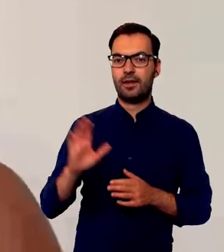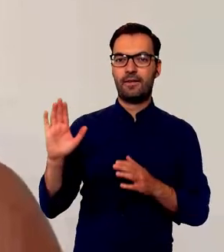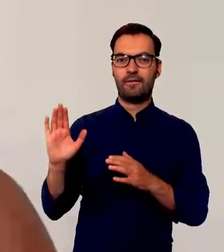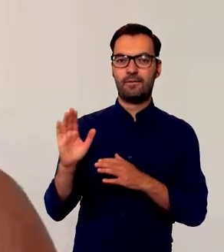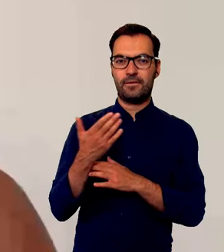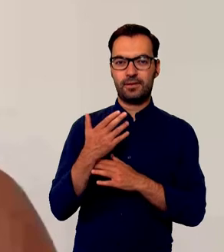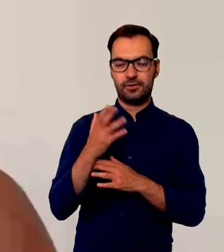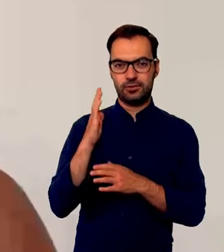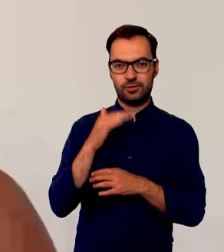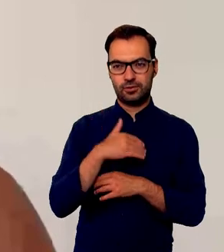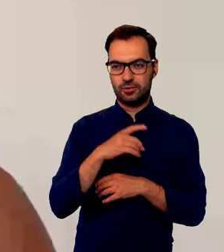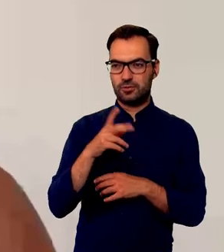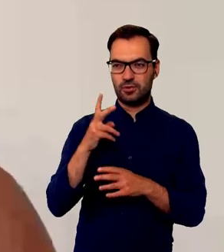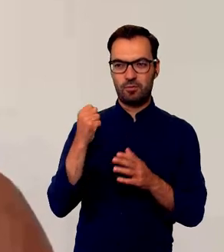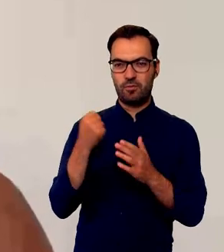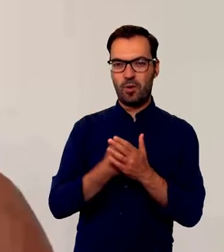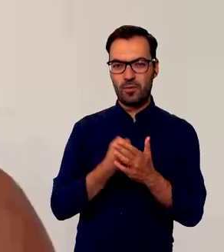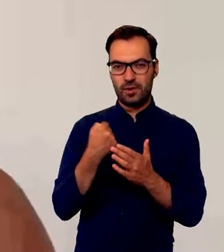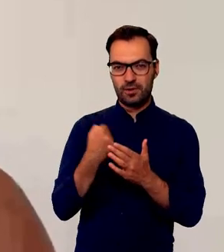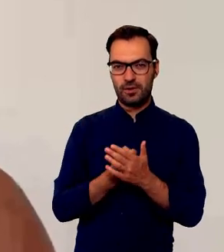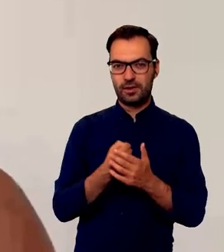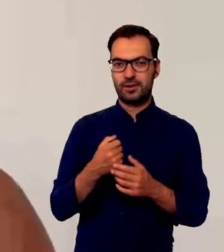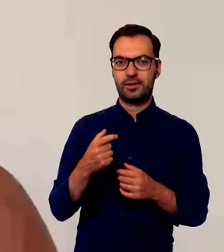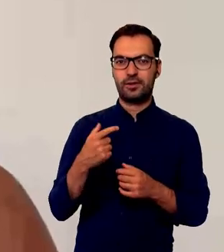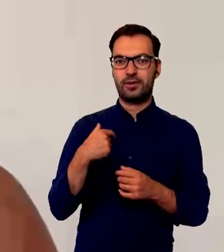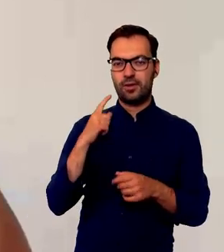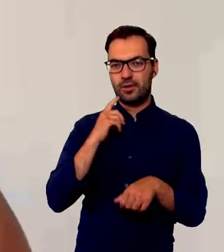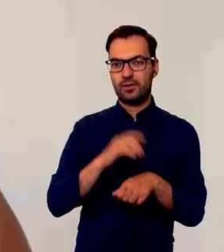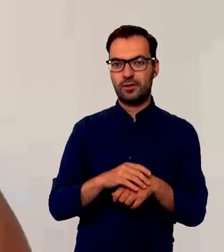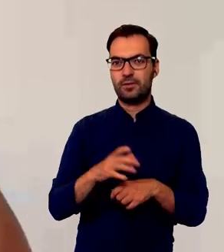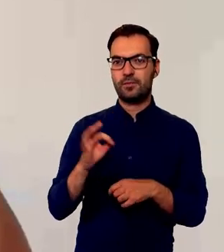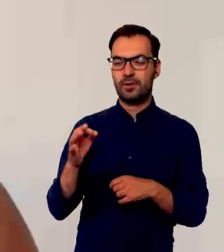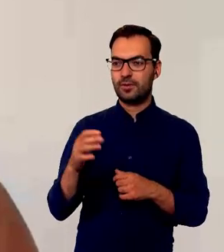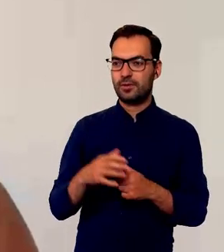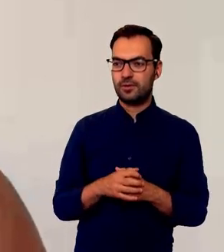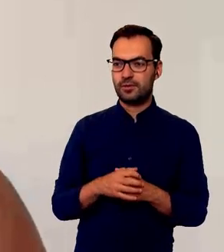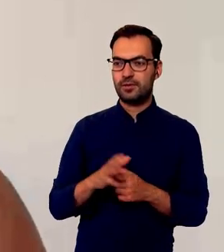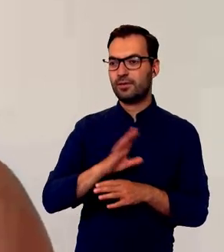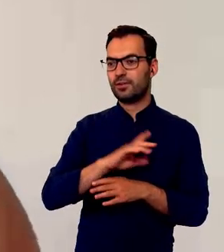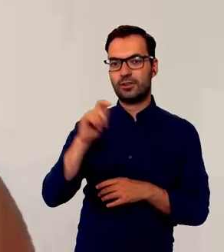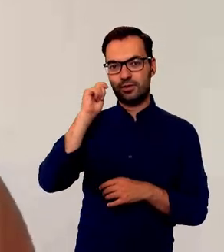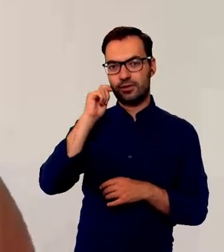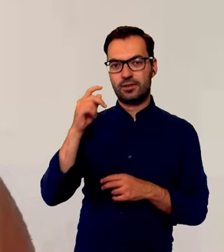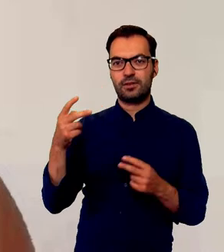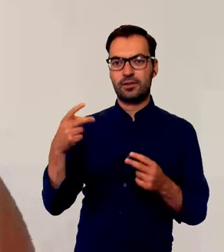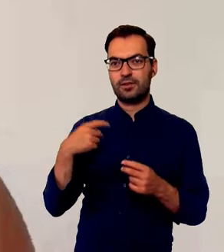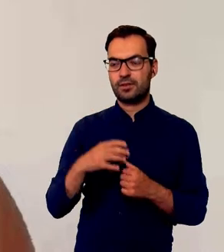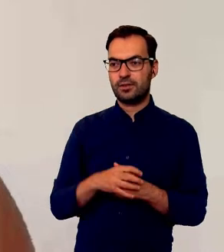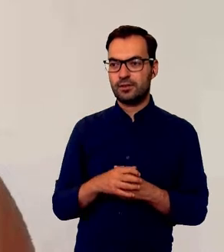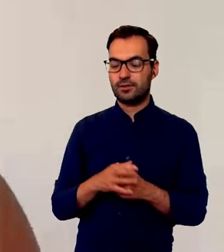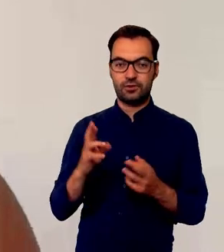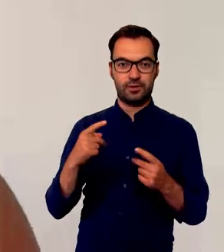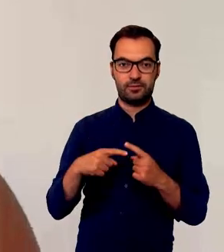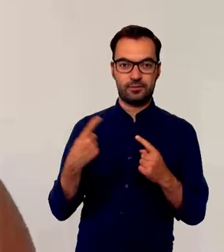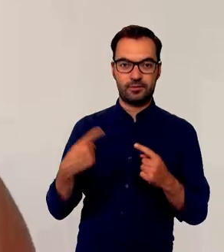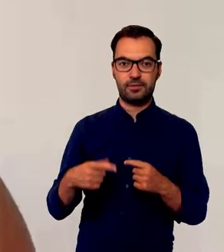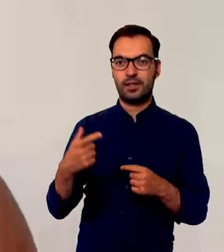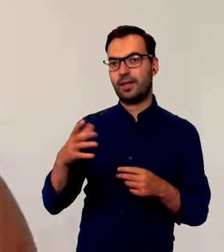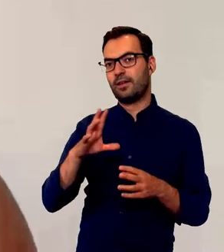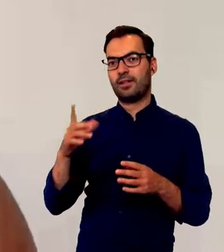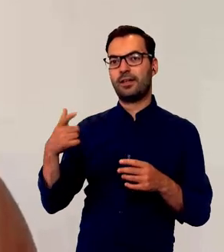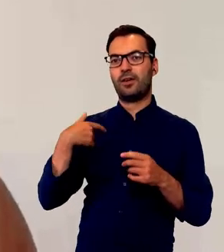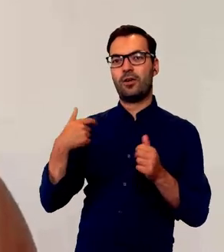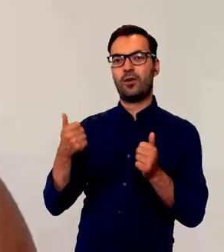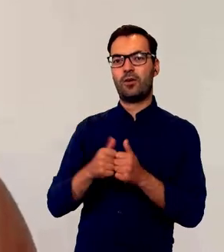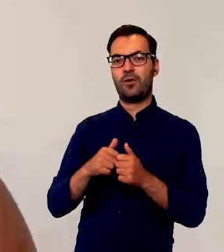kolor. Mama patrzy na mnie, mówi, dlaczego go pobiłaś? Mówię, mamo, wszystkie dziewczynki, a ja jedna siedzę z chłopakiem, posadziła